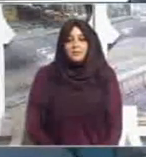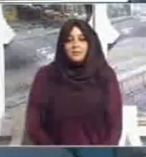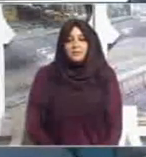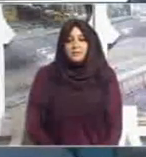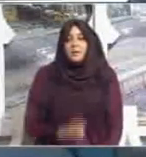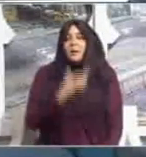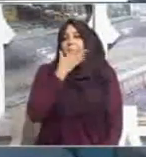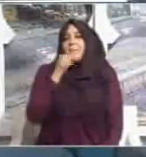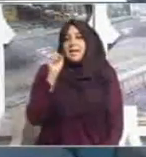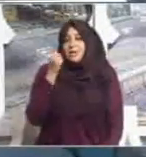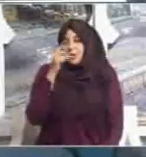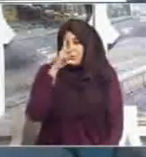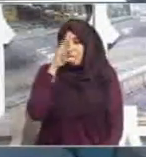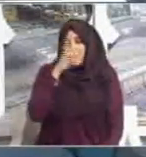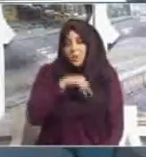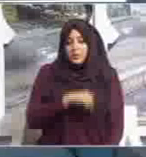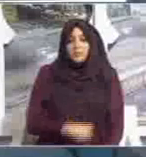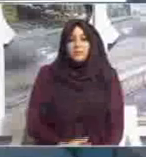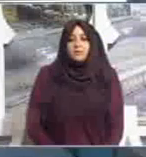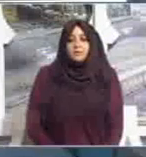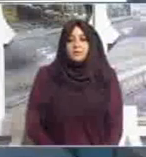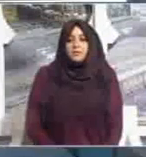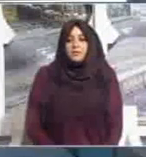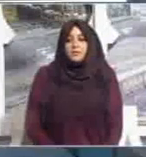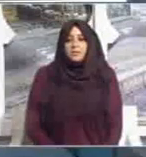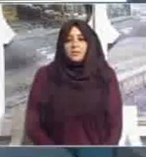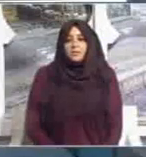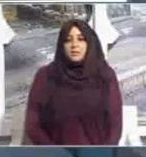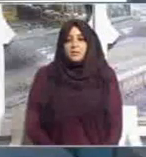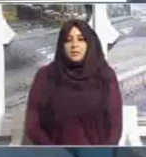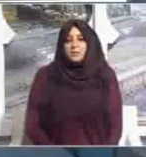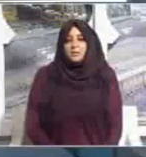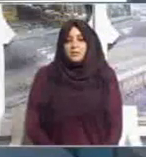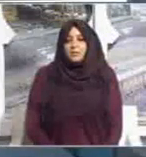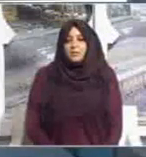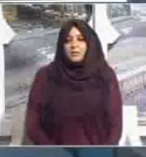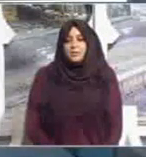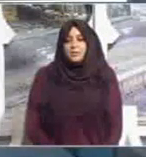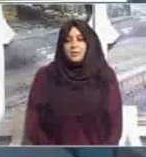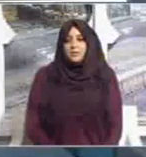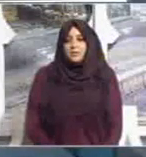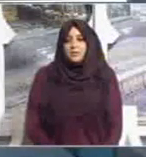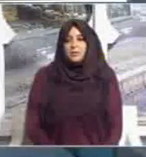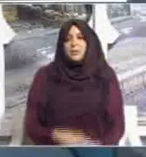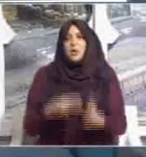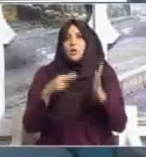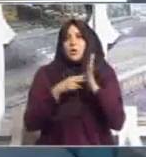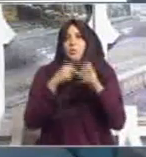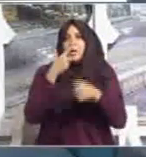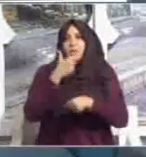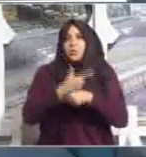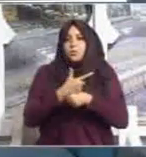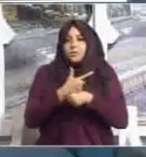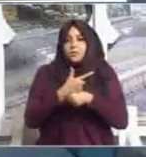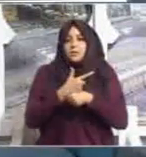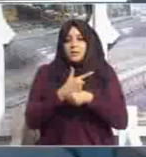خوك. مرت خوي. ايه؟ ومن بعد في 2012 وفات جده